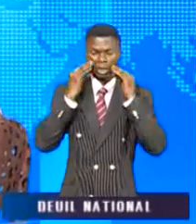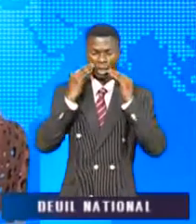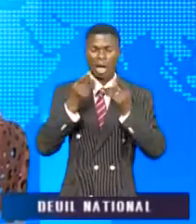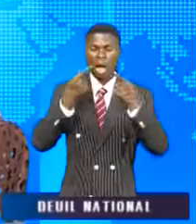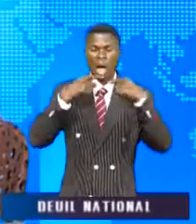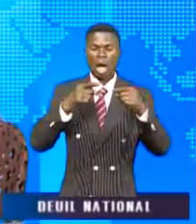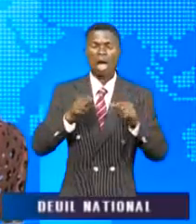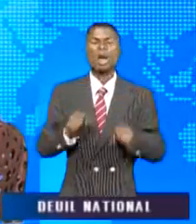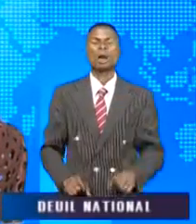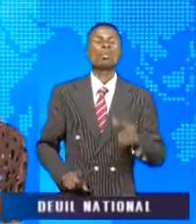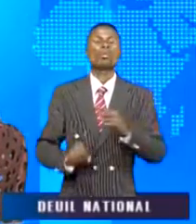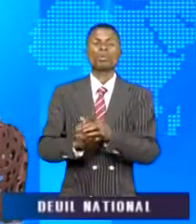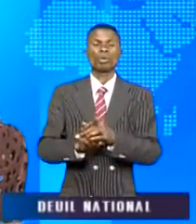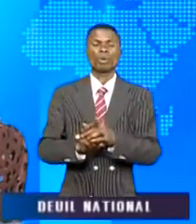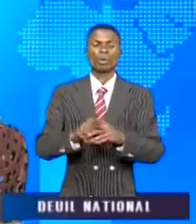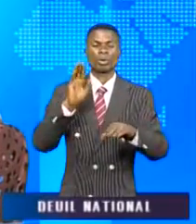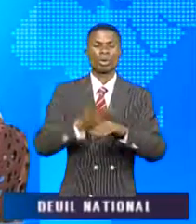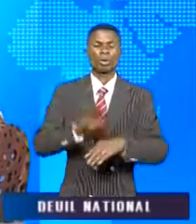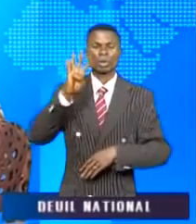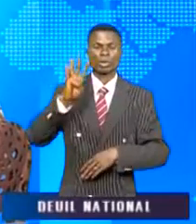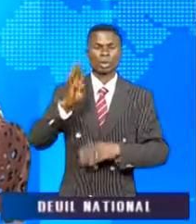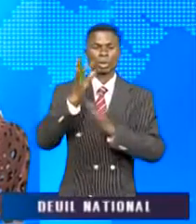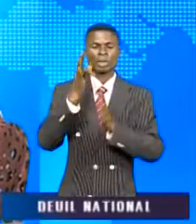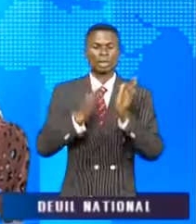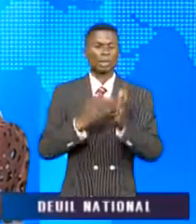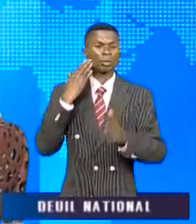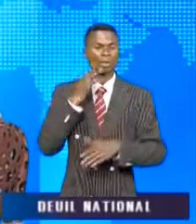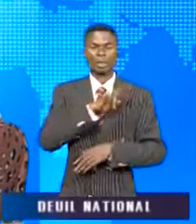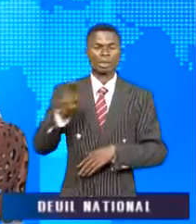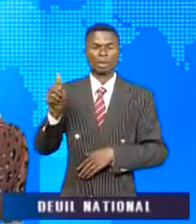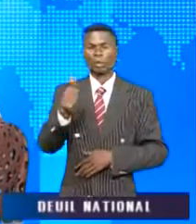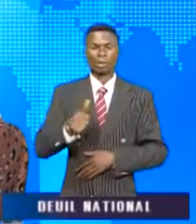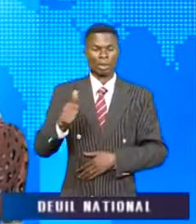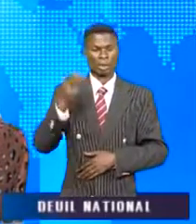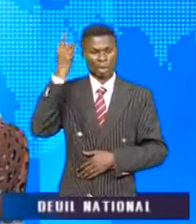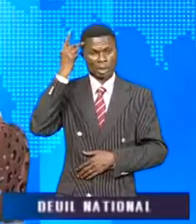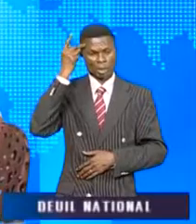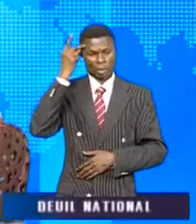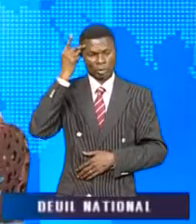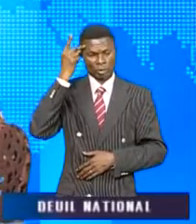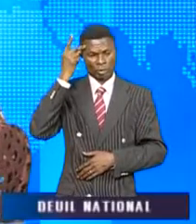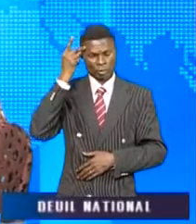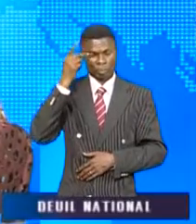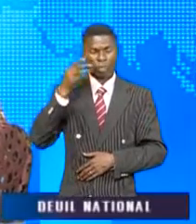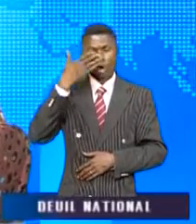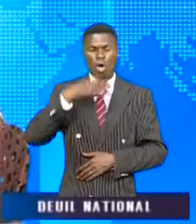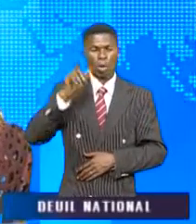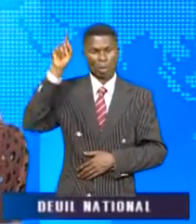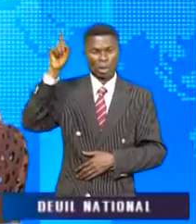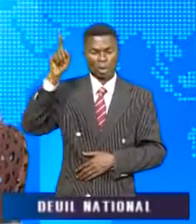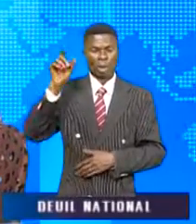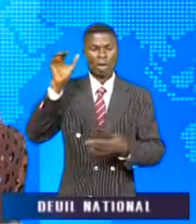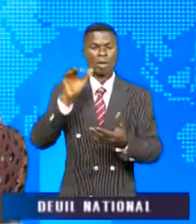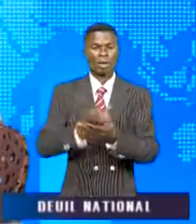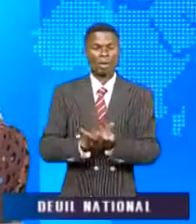décès inopiné survenu ce jeudi 18 mars 2021 à Kinshasa, à la Kningelima, de leur